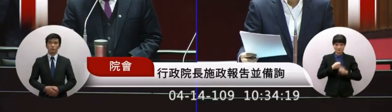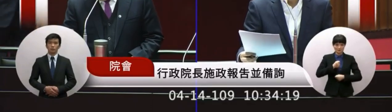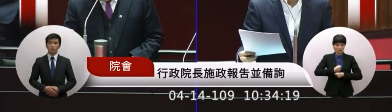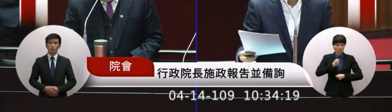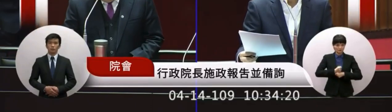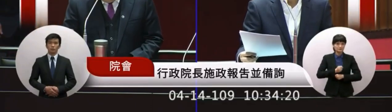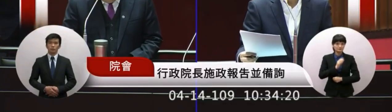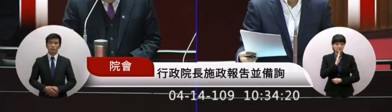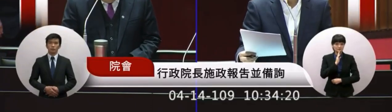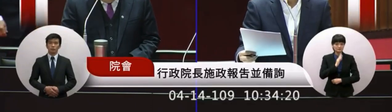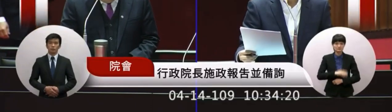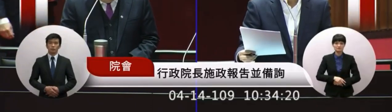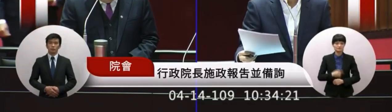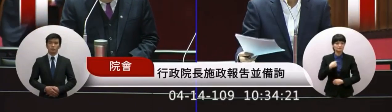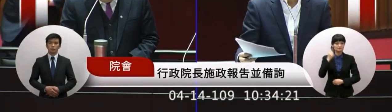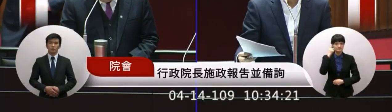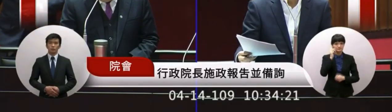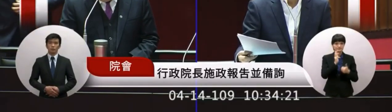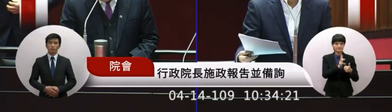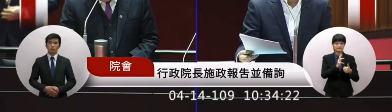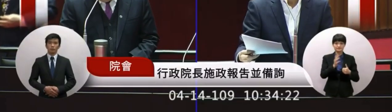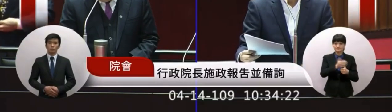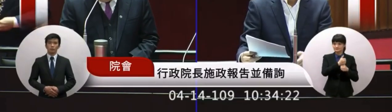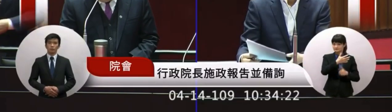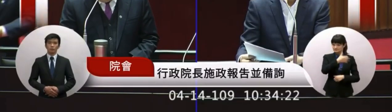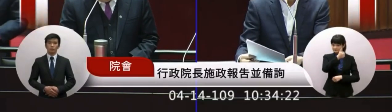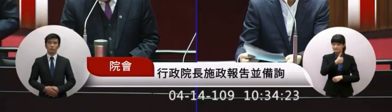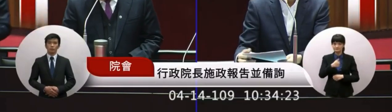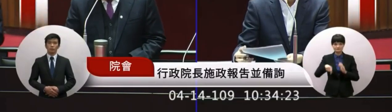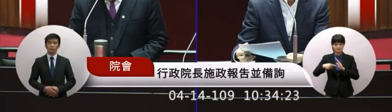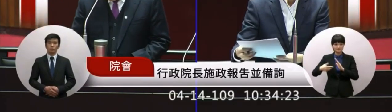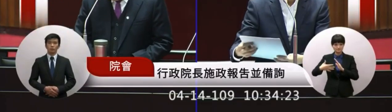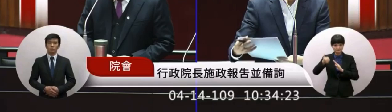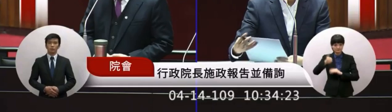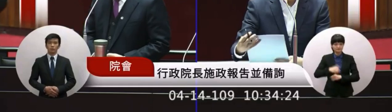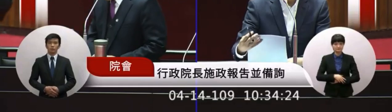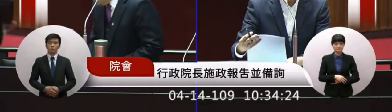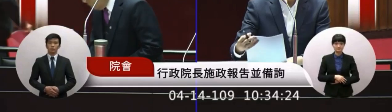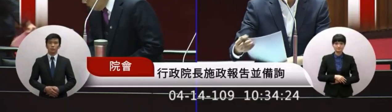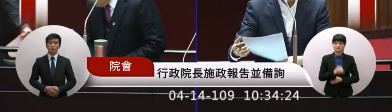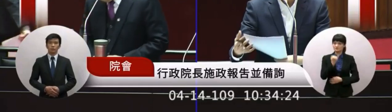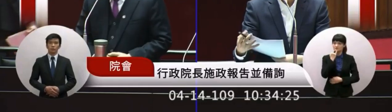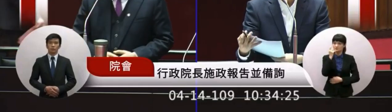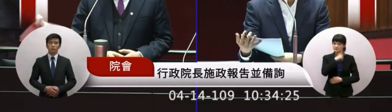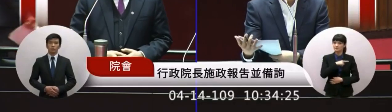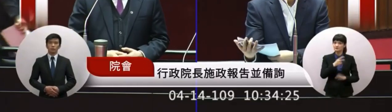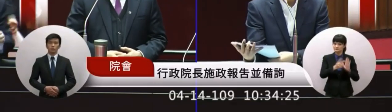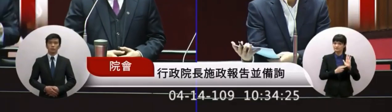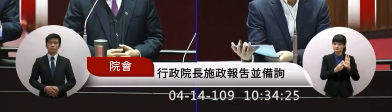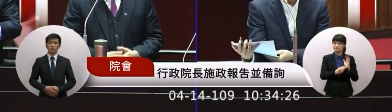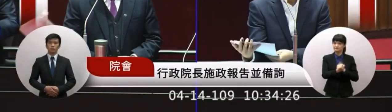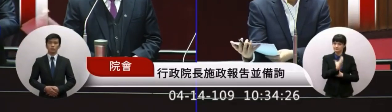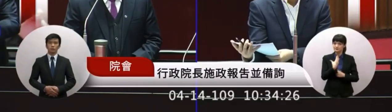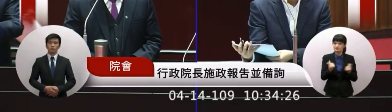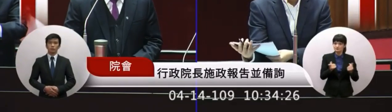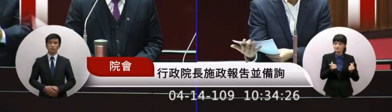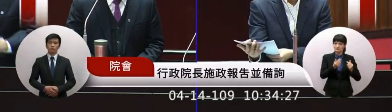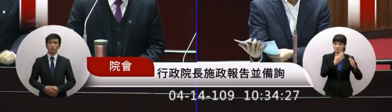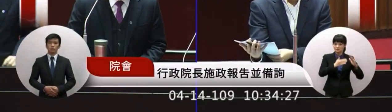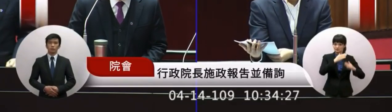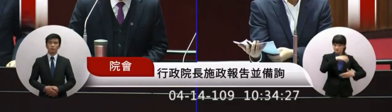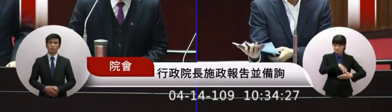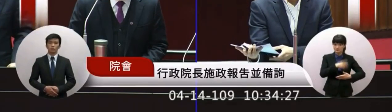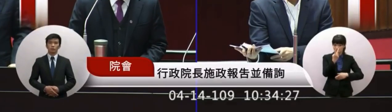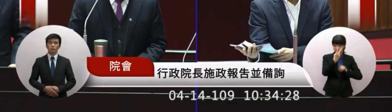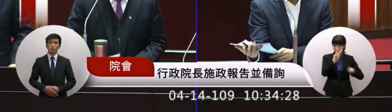教一下我们的署长吼，还有我们的院长，是否可以快速跟我们回应一下？像学校有两个人